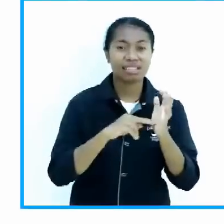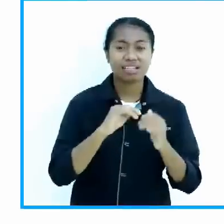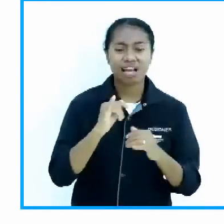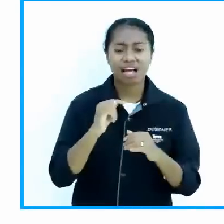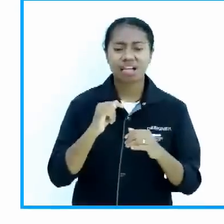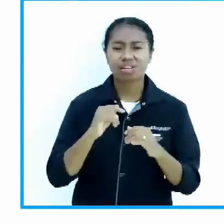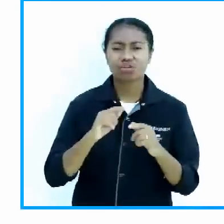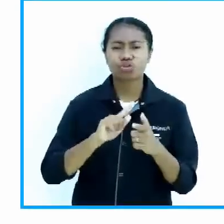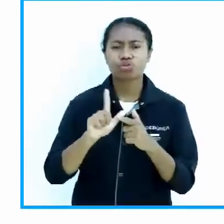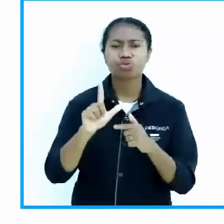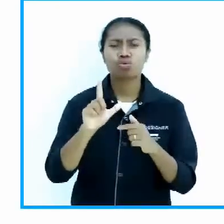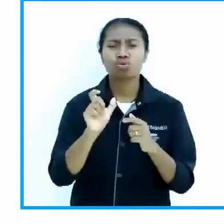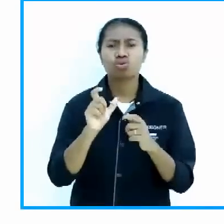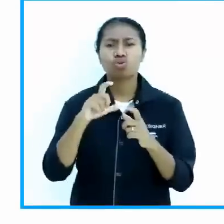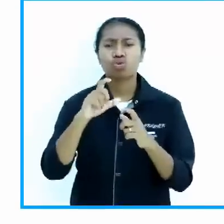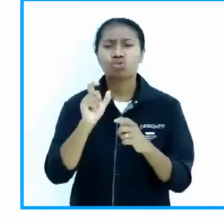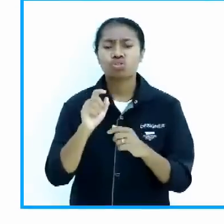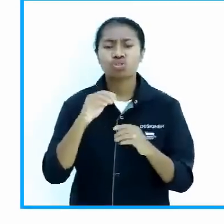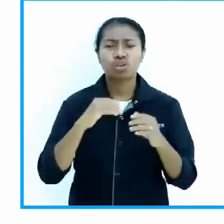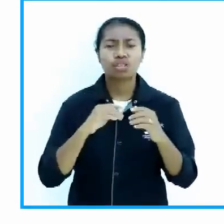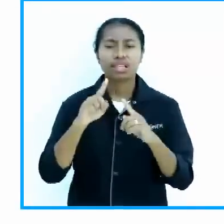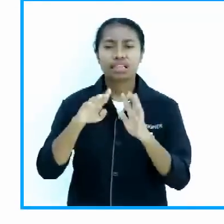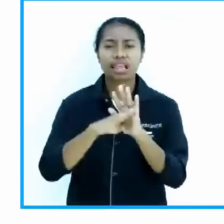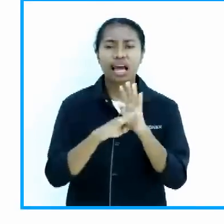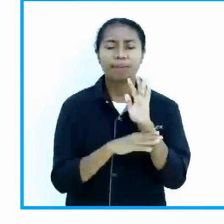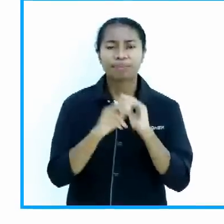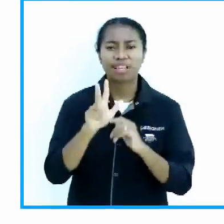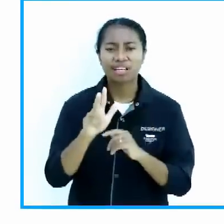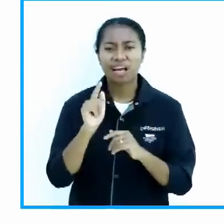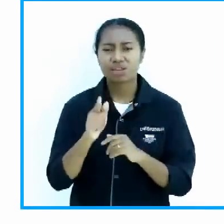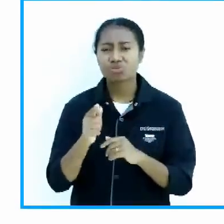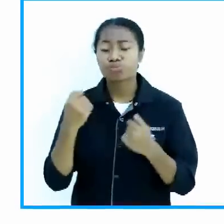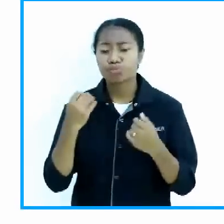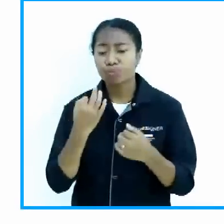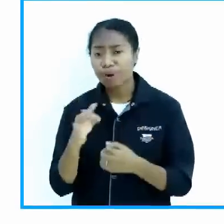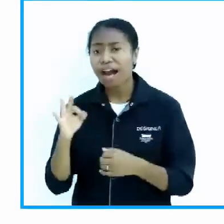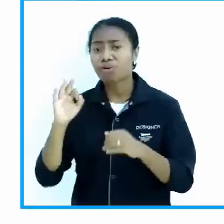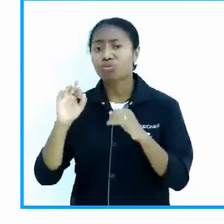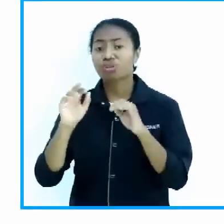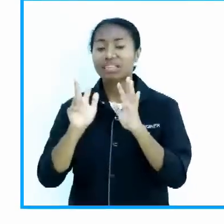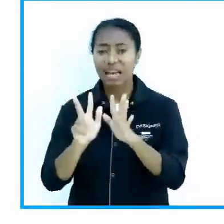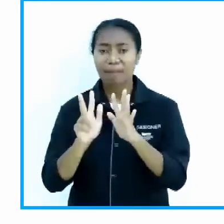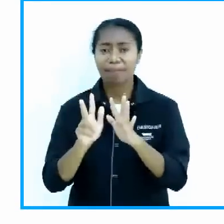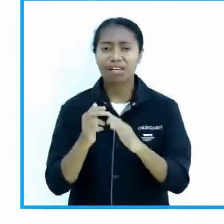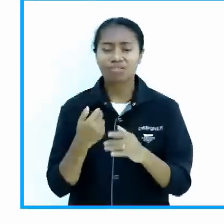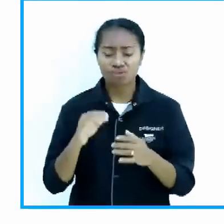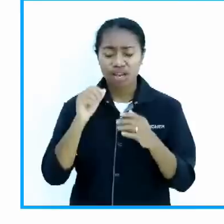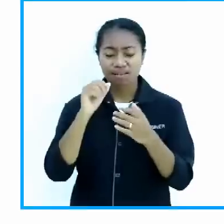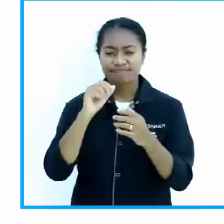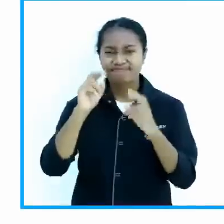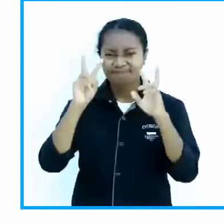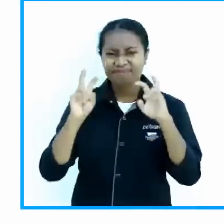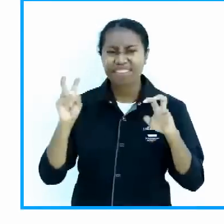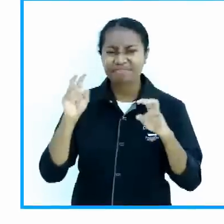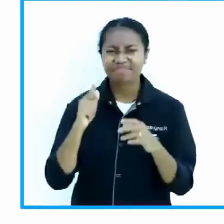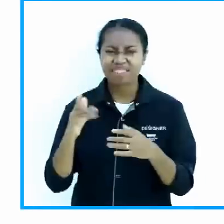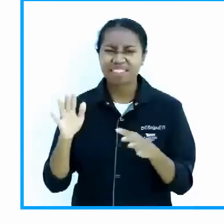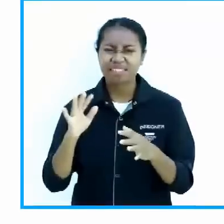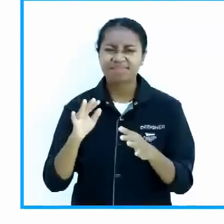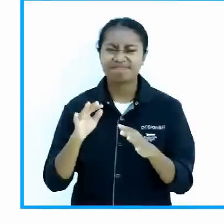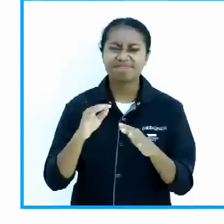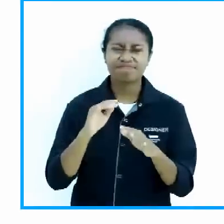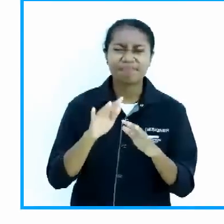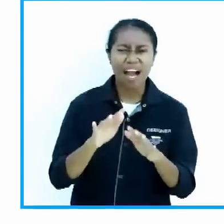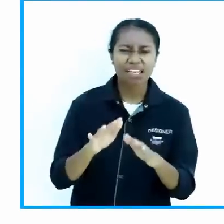8. Jadi ini bukan main-main ya, vaksin ini bukan uji coba. Ini sudah diteliti sedemikian rupa sehingga cuma di bawah 10% yang